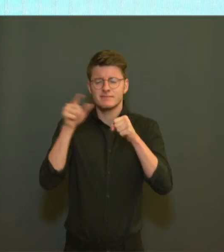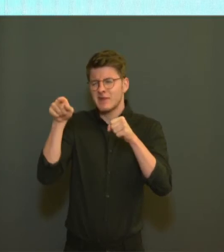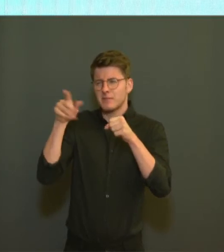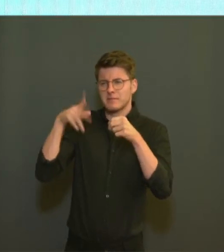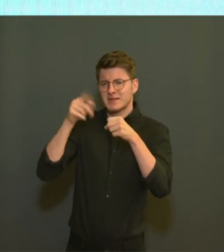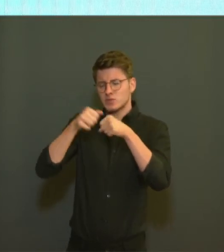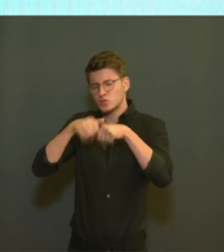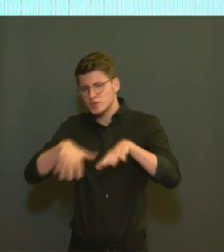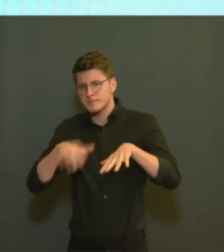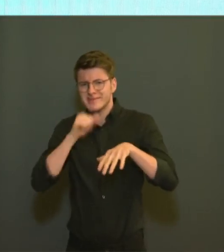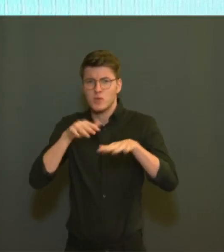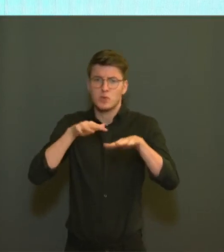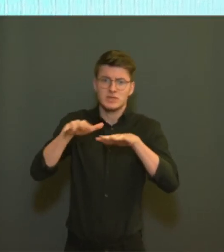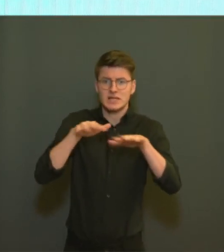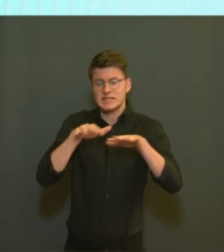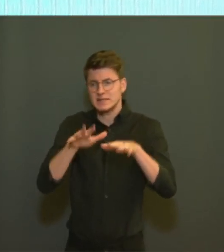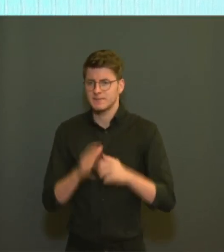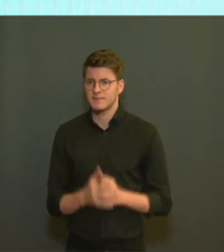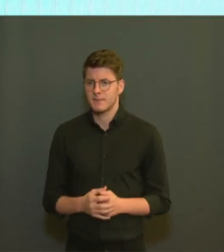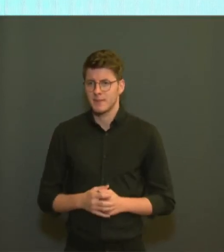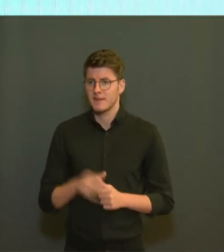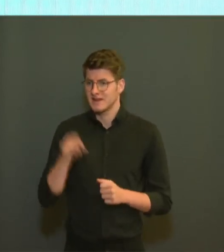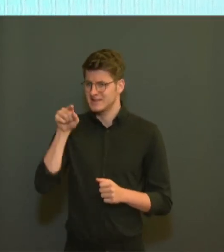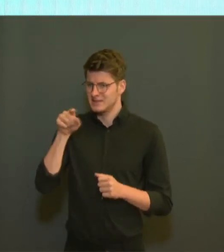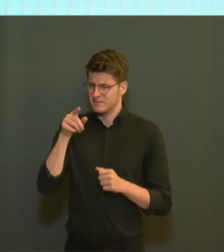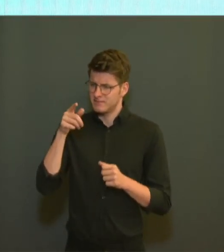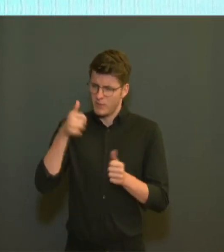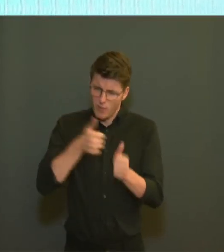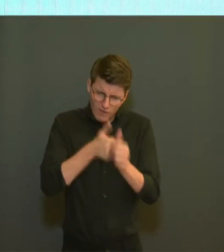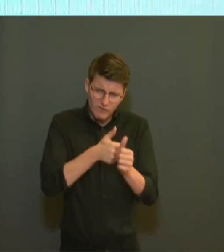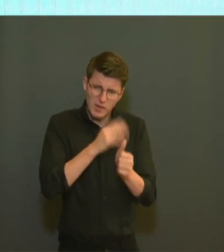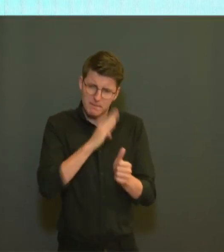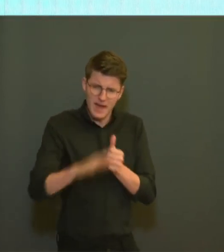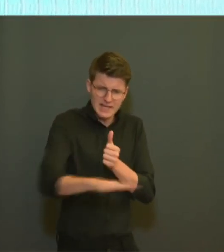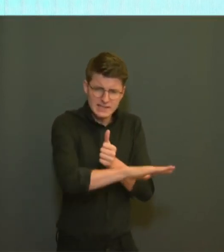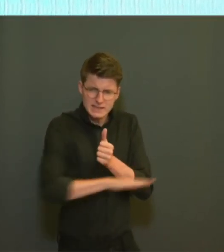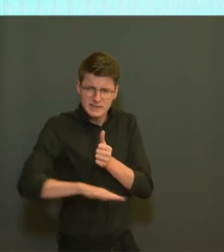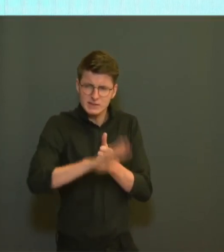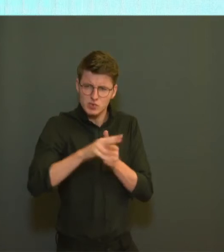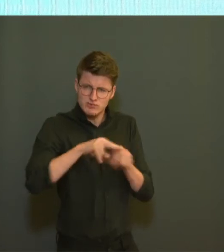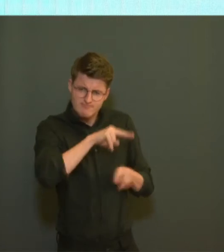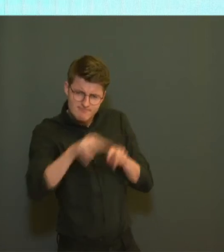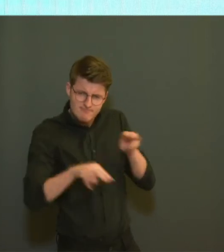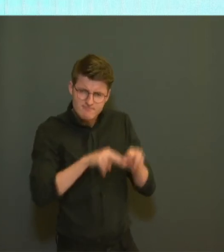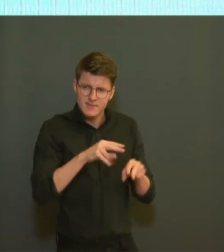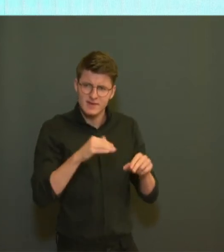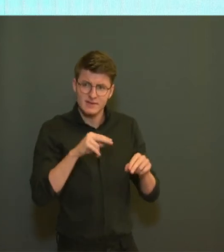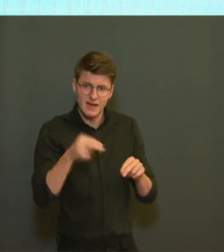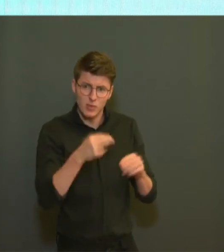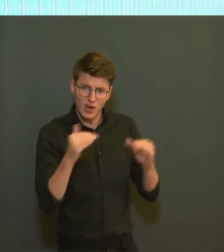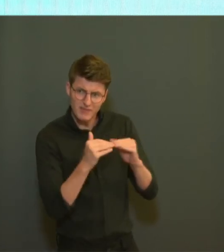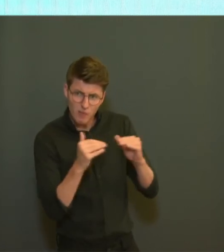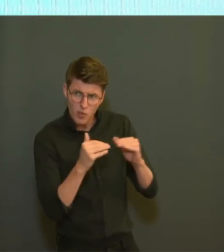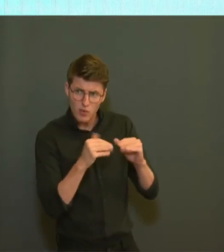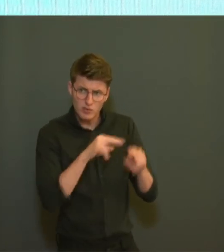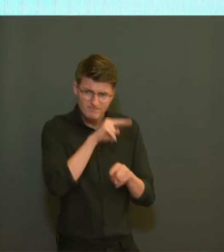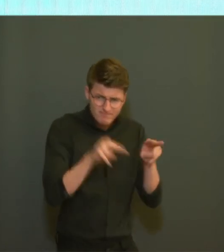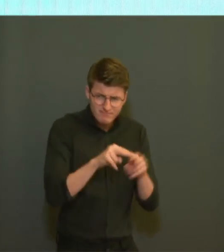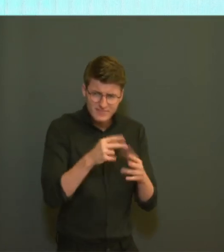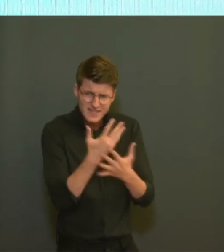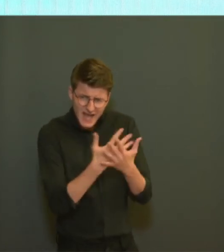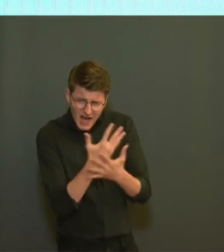België opmeet en een dreigingsniveau toekent op het nationaal niveau en op het provinciaal niveau.